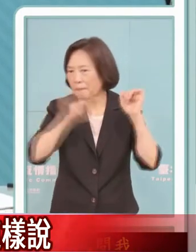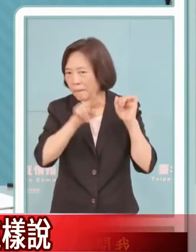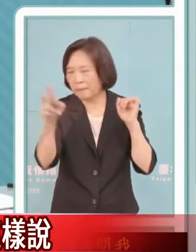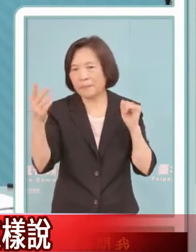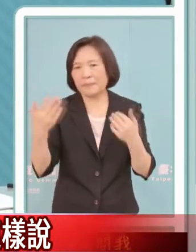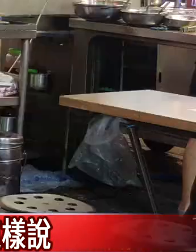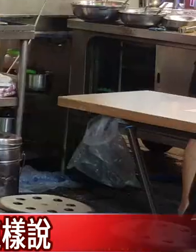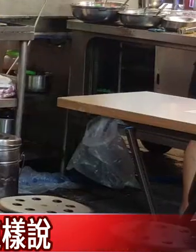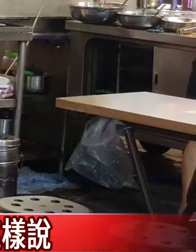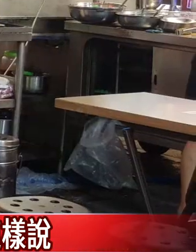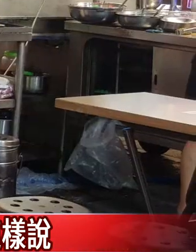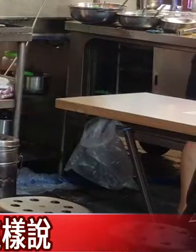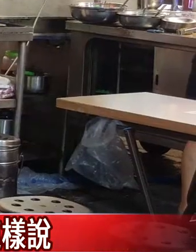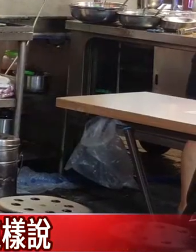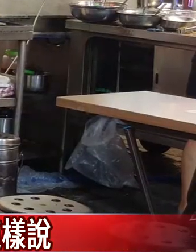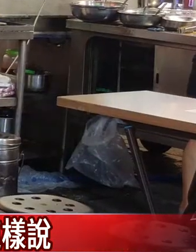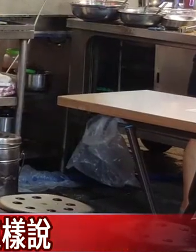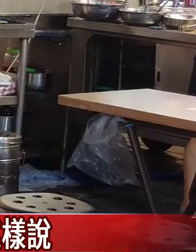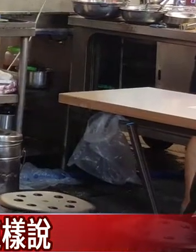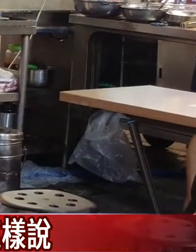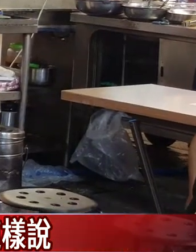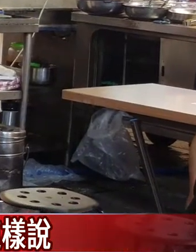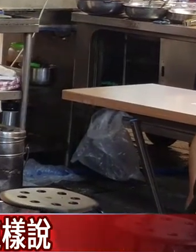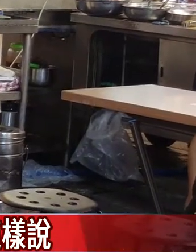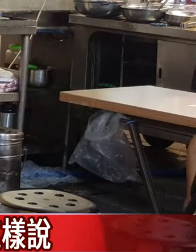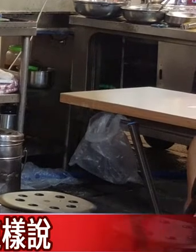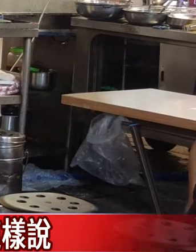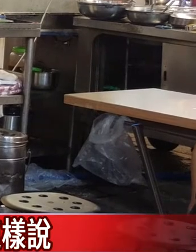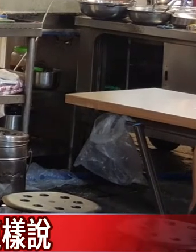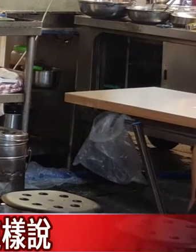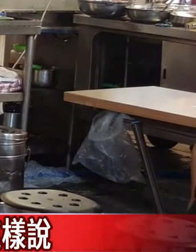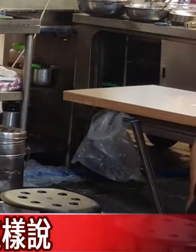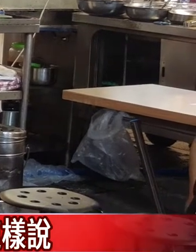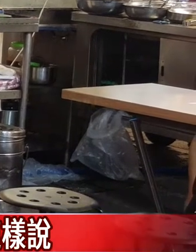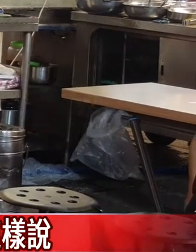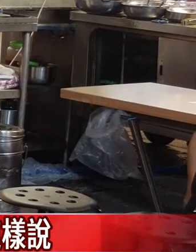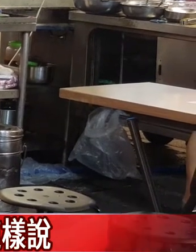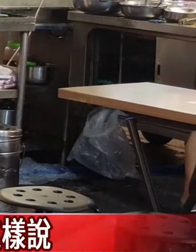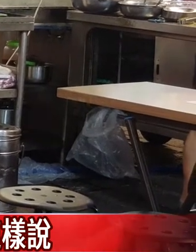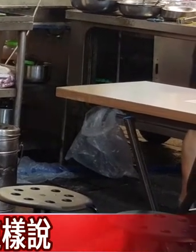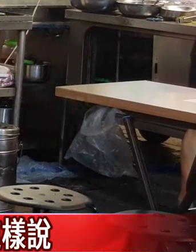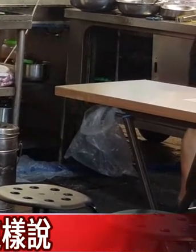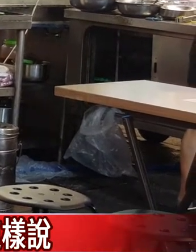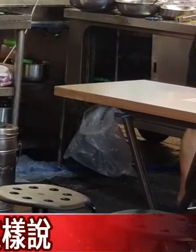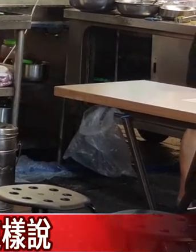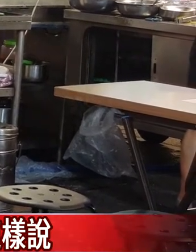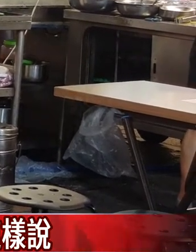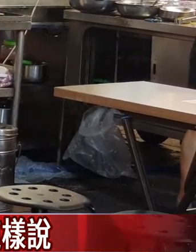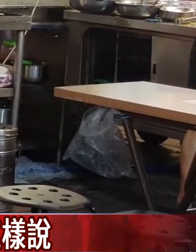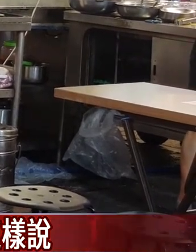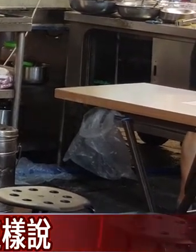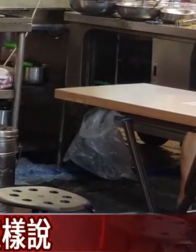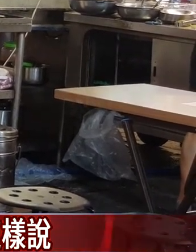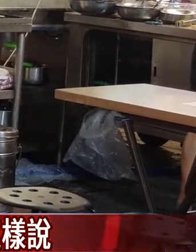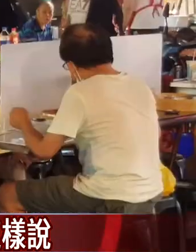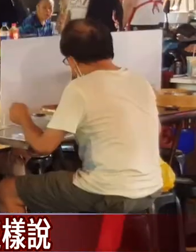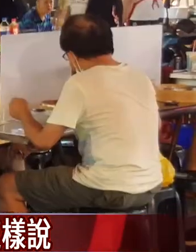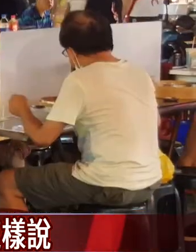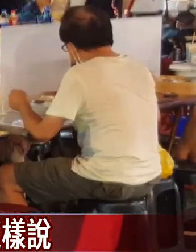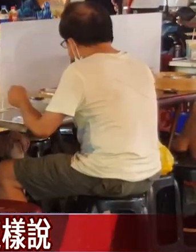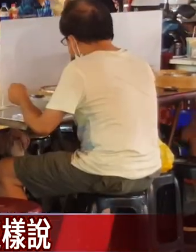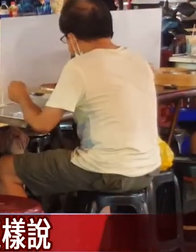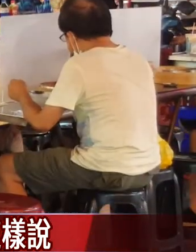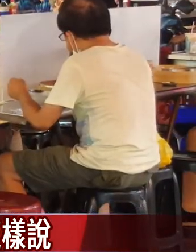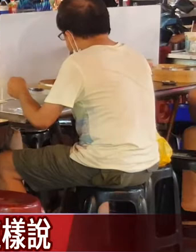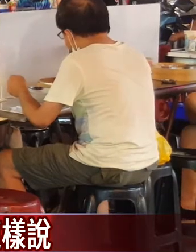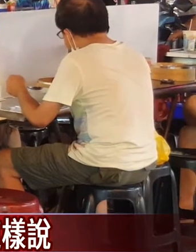市，他已经50天没有收入了，所以大概占台湾哦300万的这种叫内需型服务业